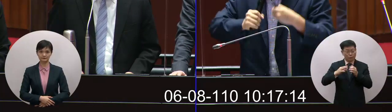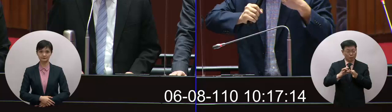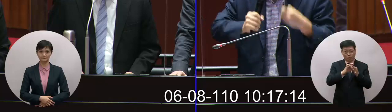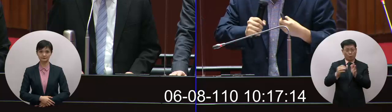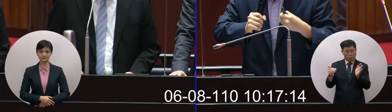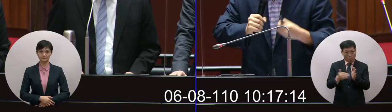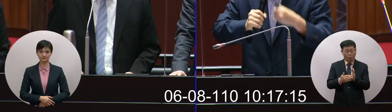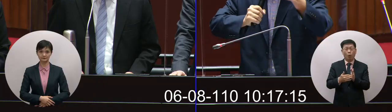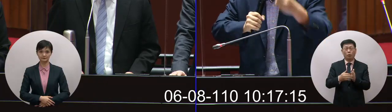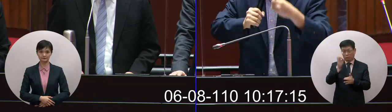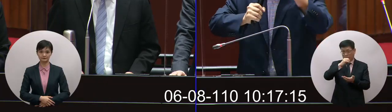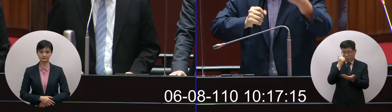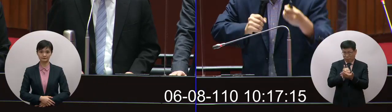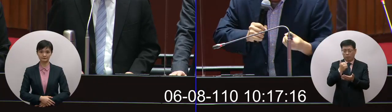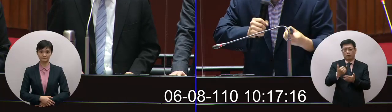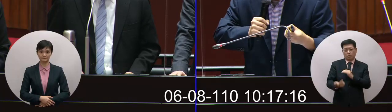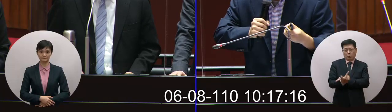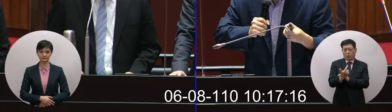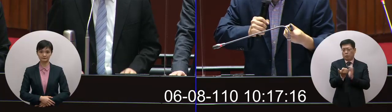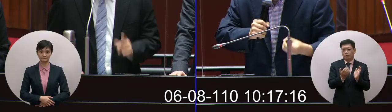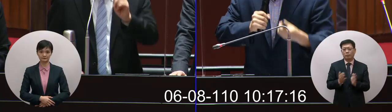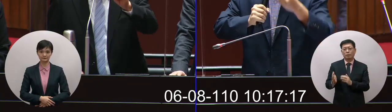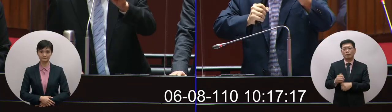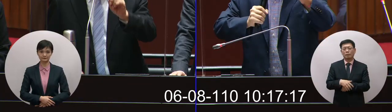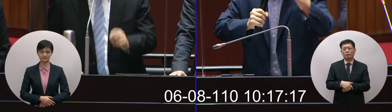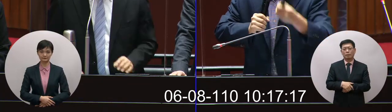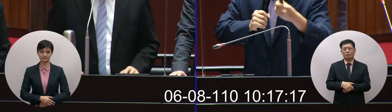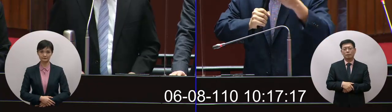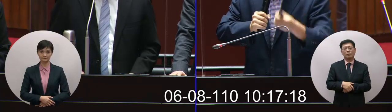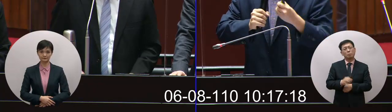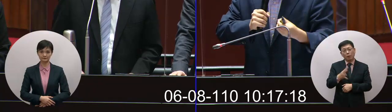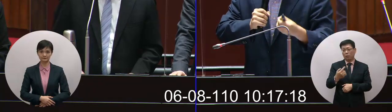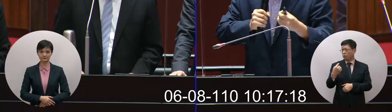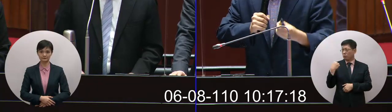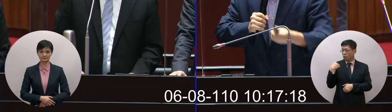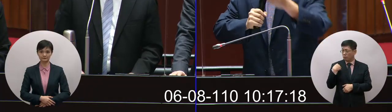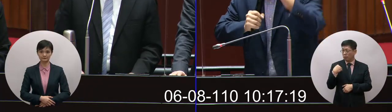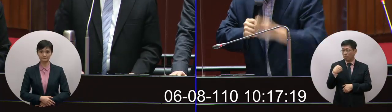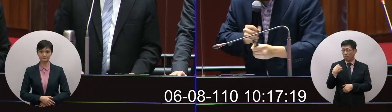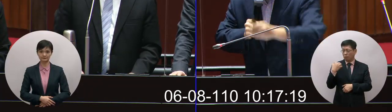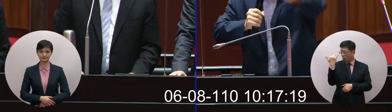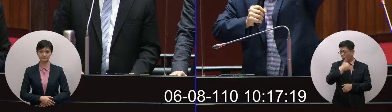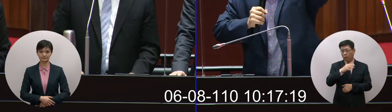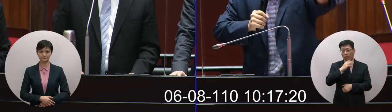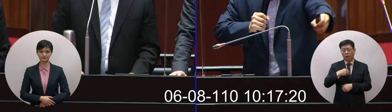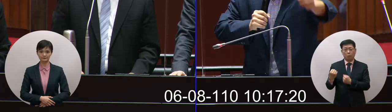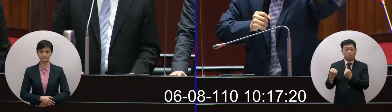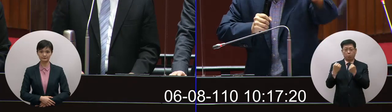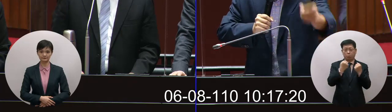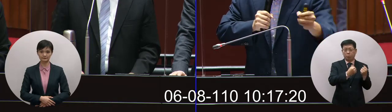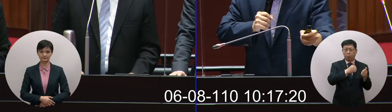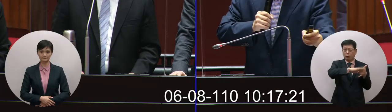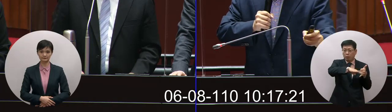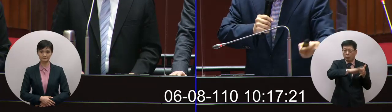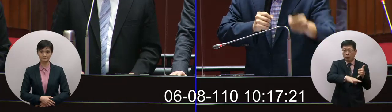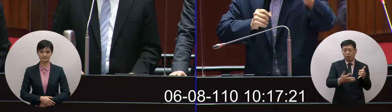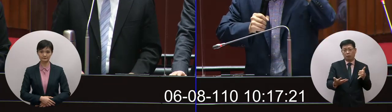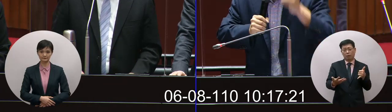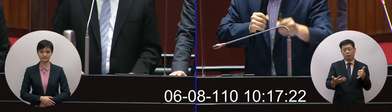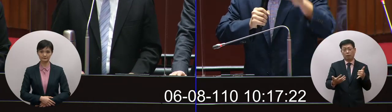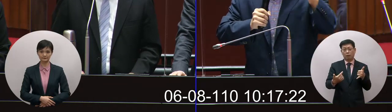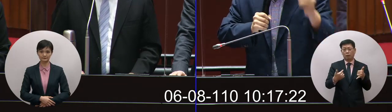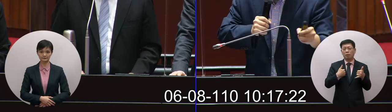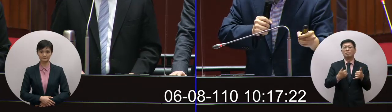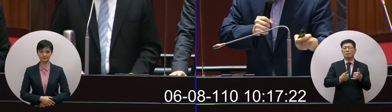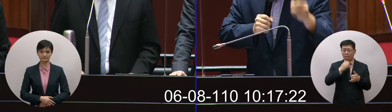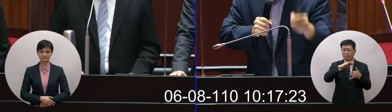后让这个空间可以预做准备啦。因为咱的状况就是讲，你甲送去南部的集中检疫所的时候，南部